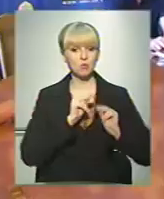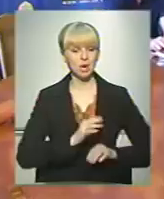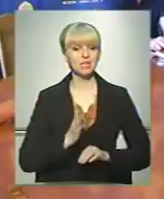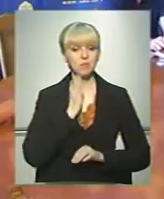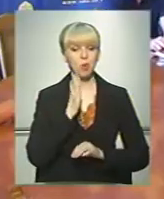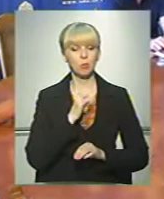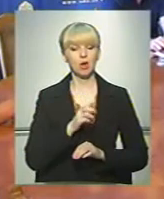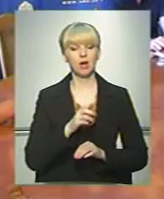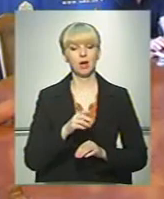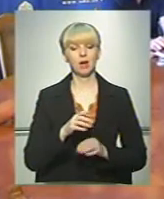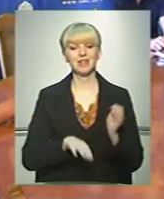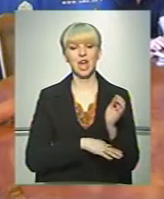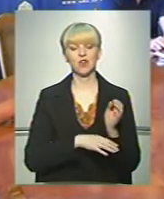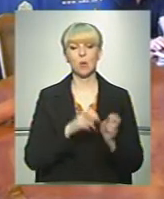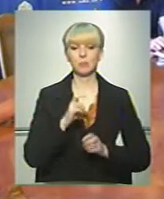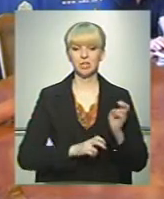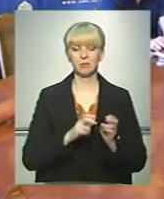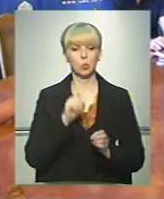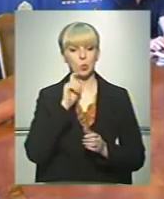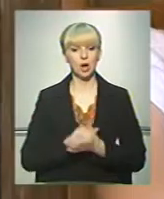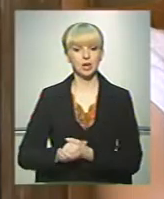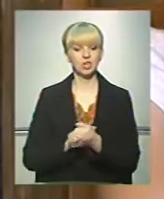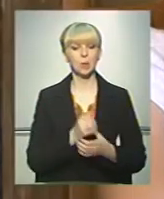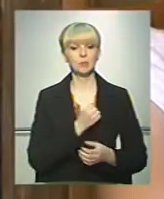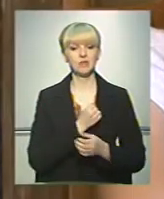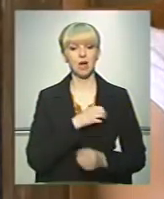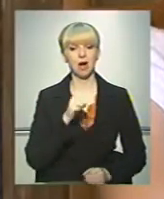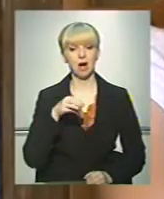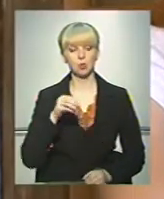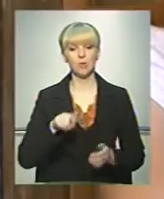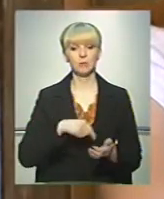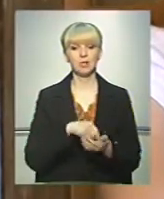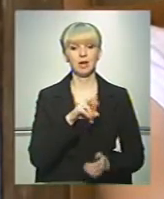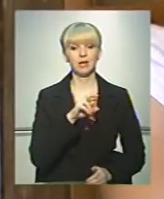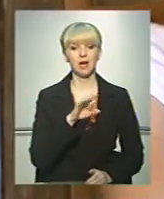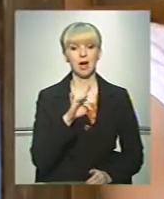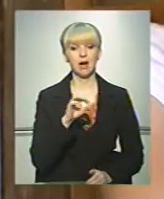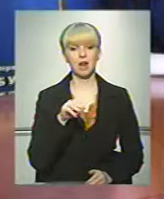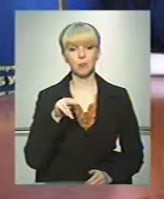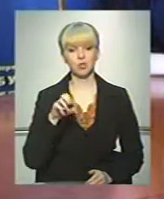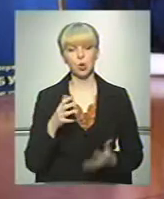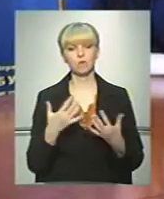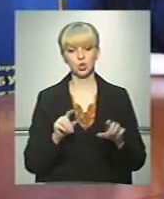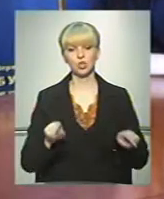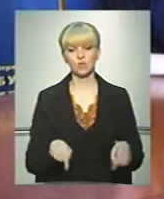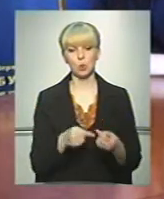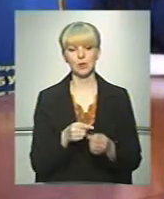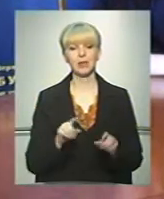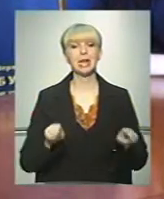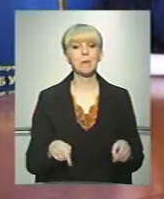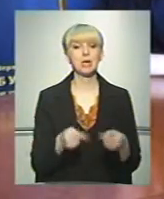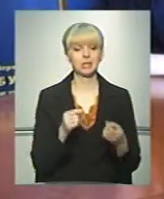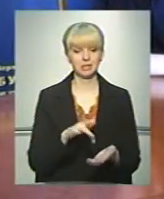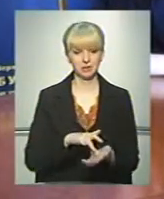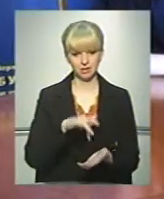буковинських деревообробних підприємств і Всеукраїнської асоціації бійців АТО у місті Яремче Івано-Франківської області вже створили